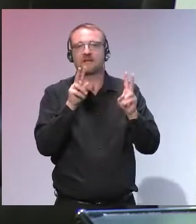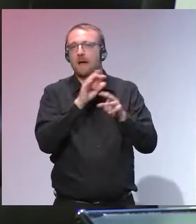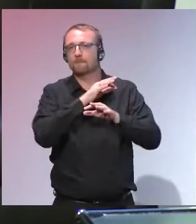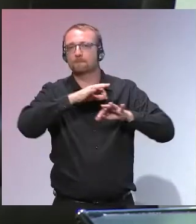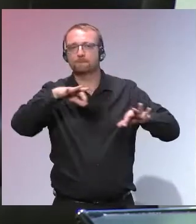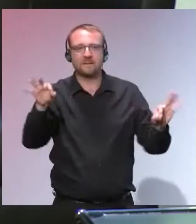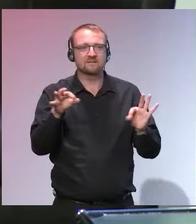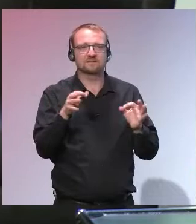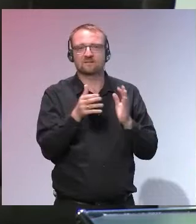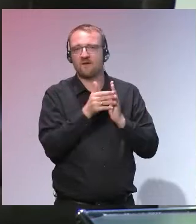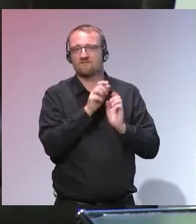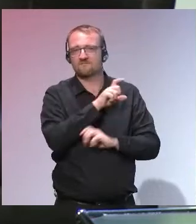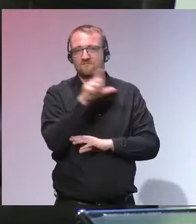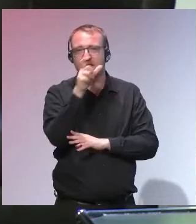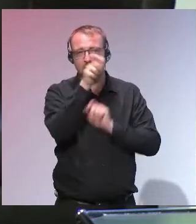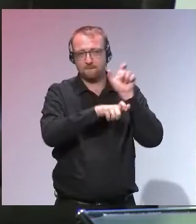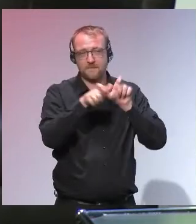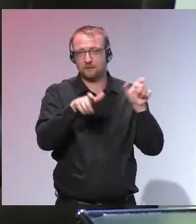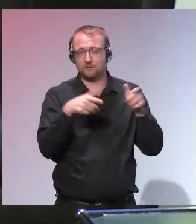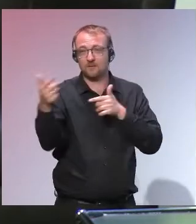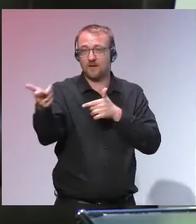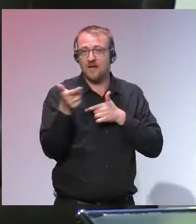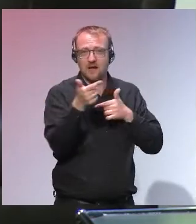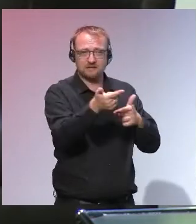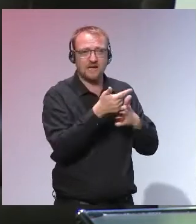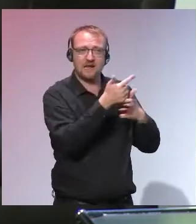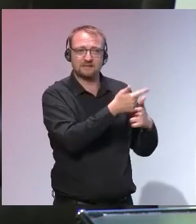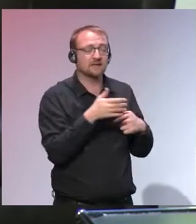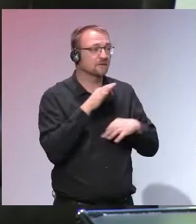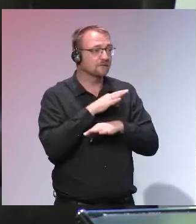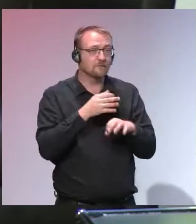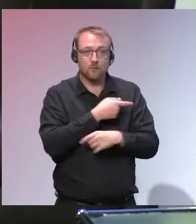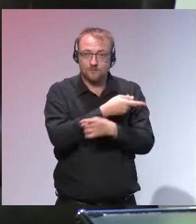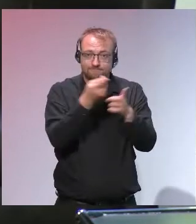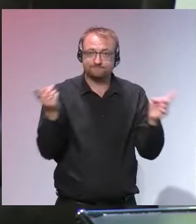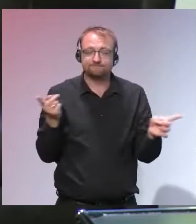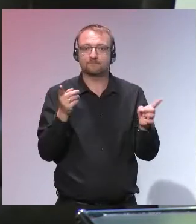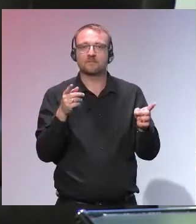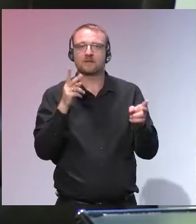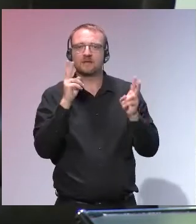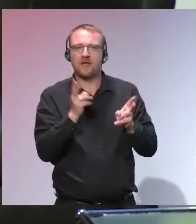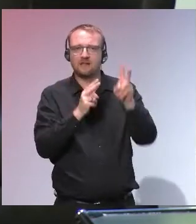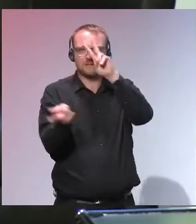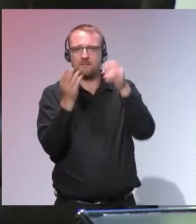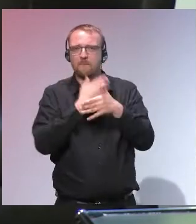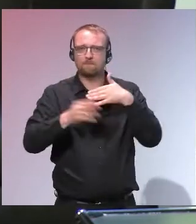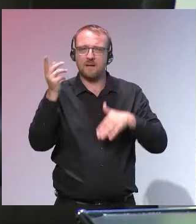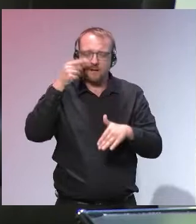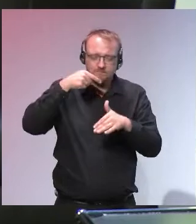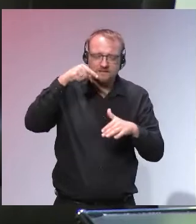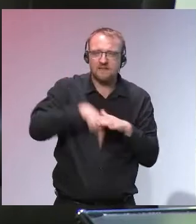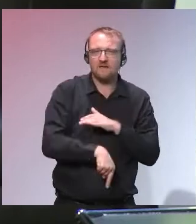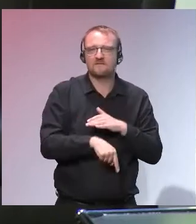Besten ihres Faches zu gewinnen, um Ihnen hier diesen Einblick zu geben in die Thematik, die eben